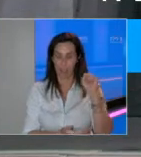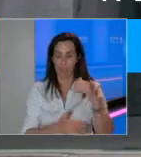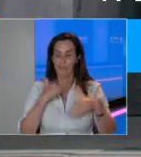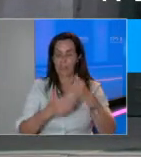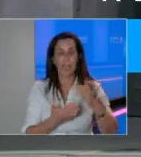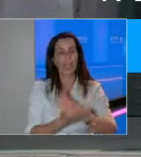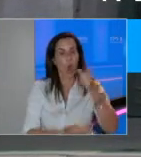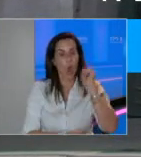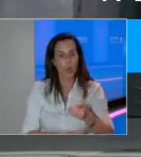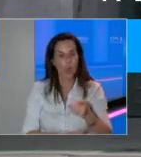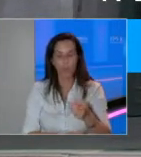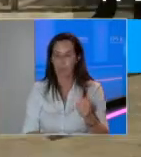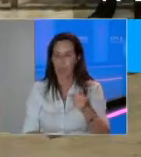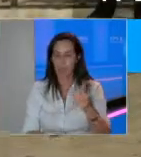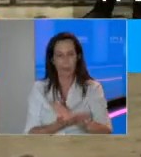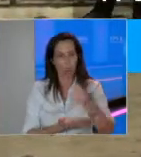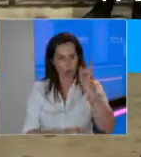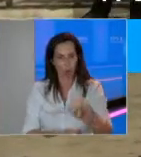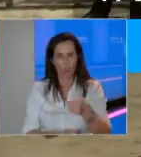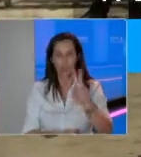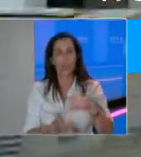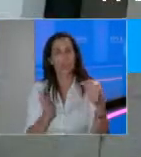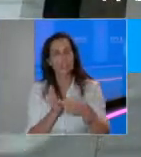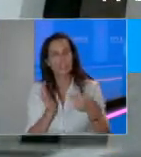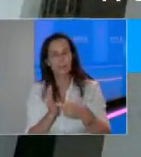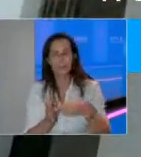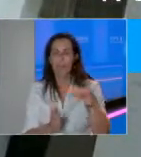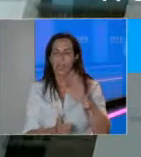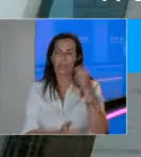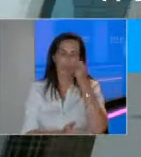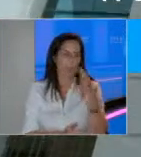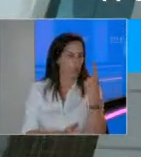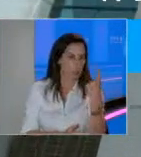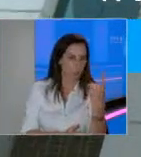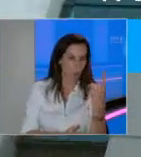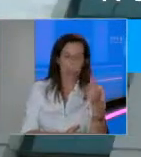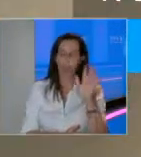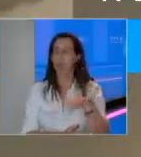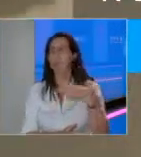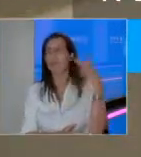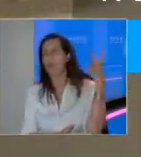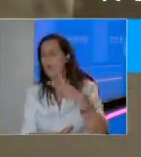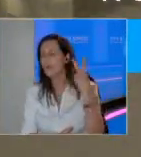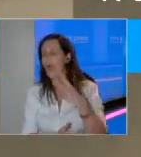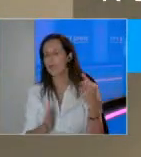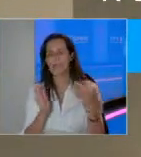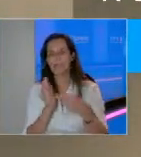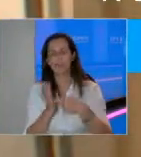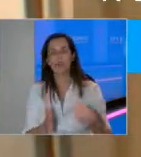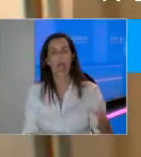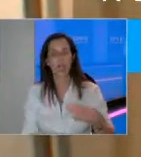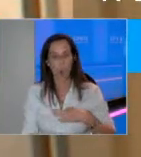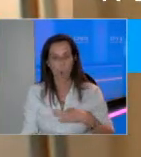גזירת הדין, אז בגזירת הדין יש נסיבות גם של העבריין, גם כמובן נסיבות של